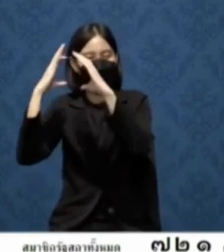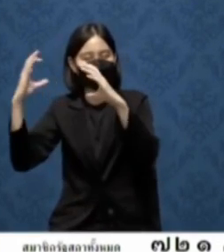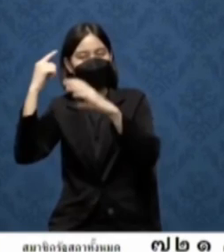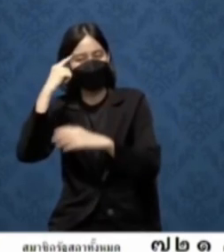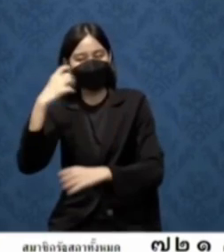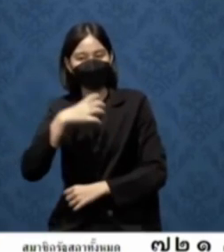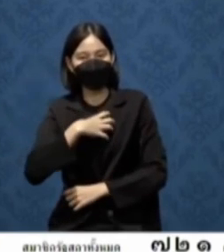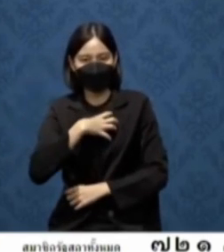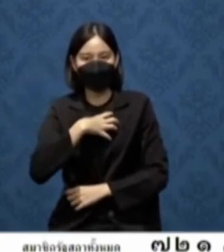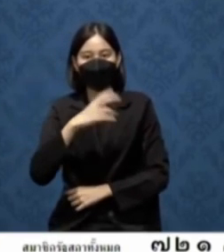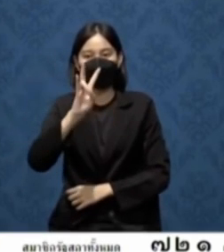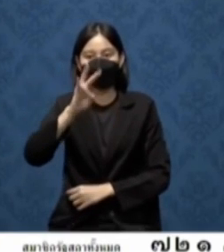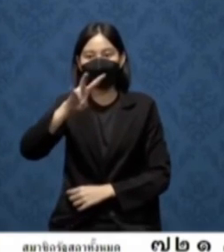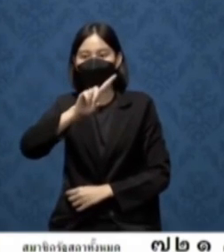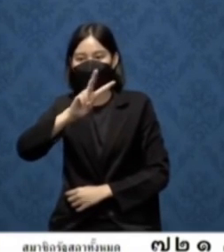ที่